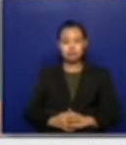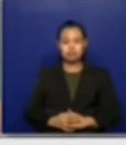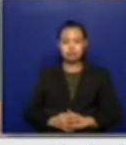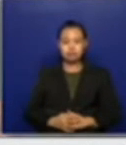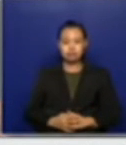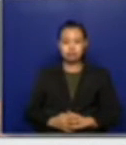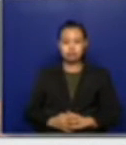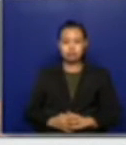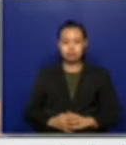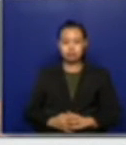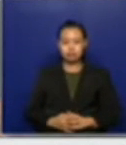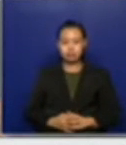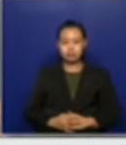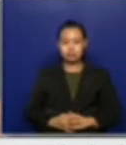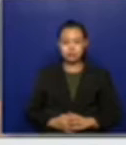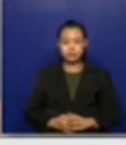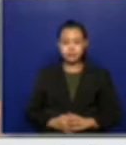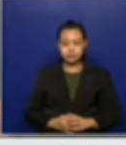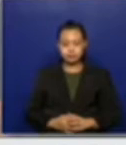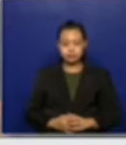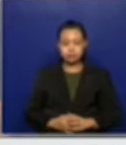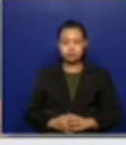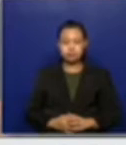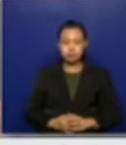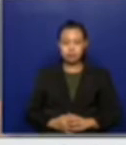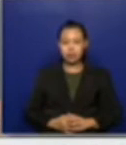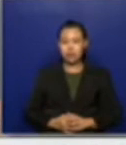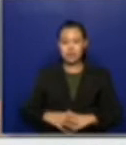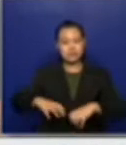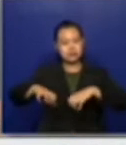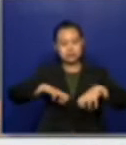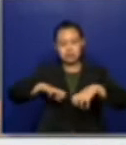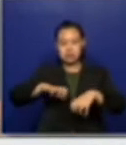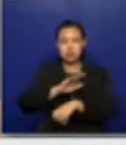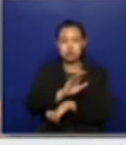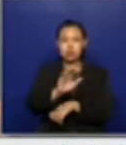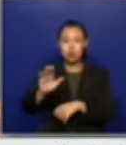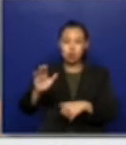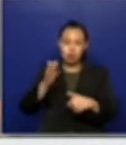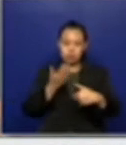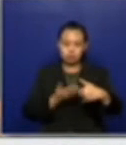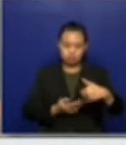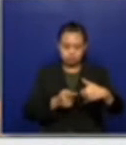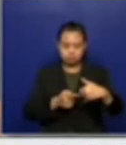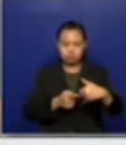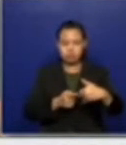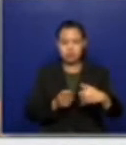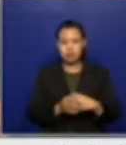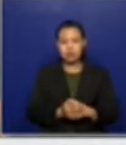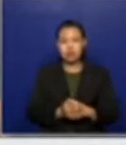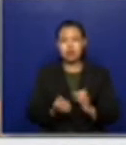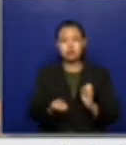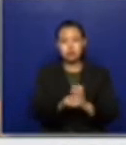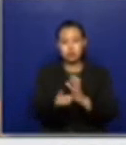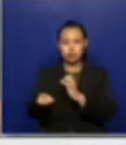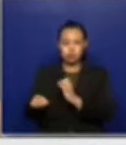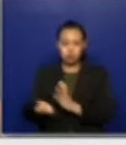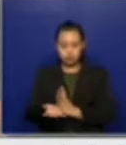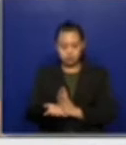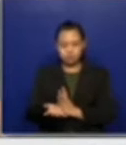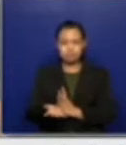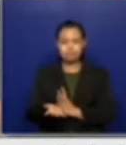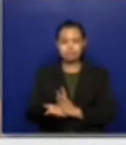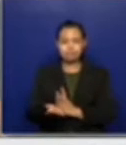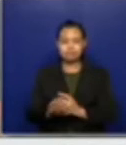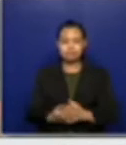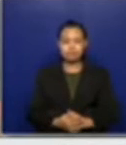ดังนั้นเมื่อผลลัพธ์จากการบริหารประเทศของท่านก่อให้เกิดความเสียหายทั้งต่อฐ